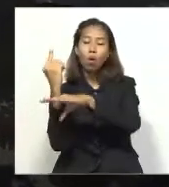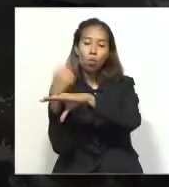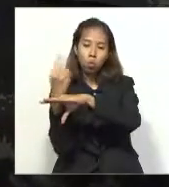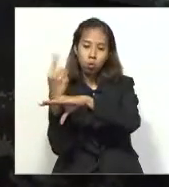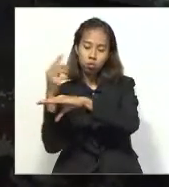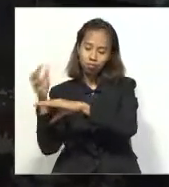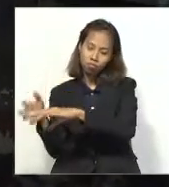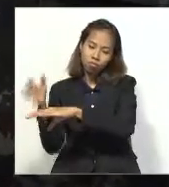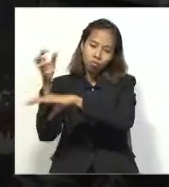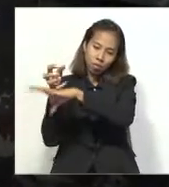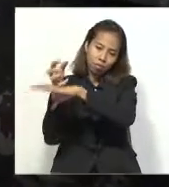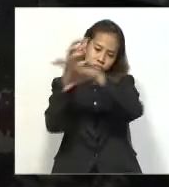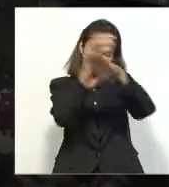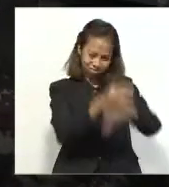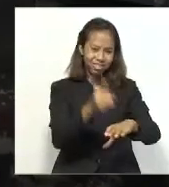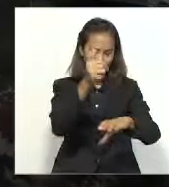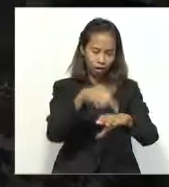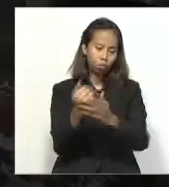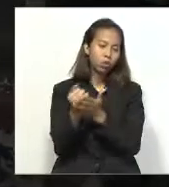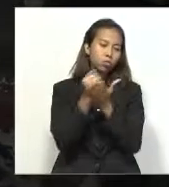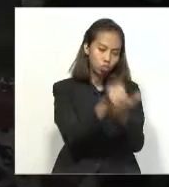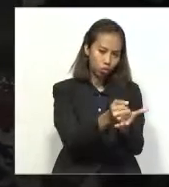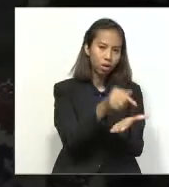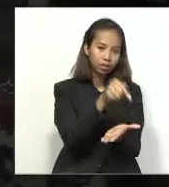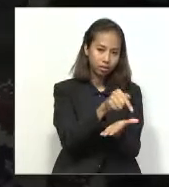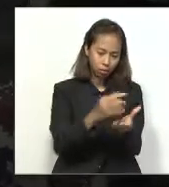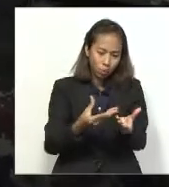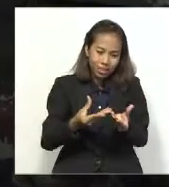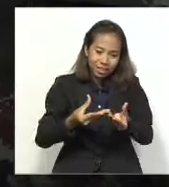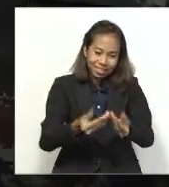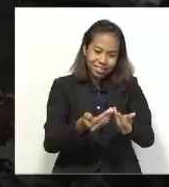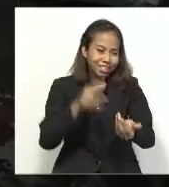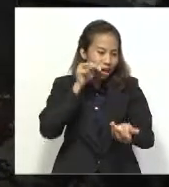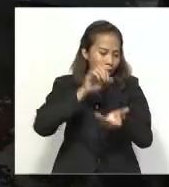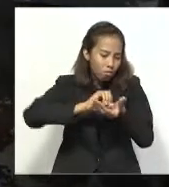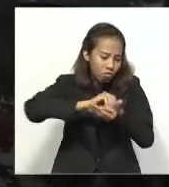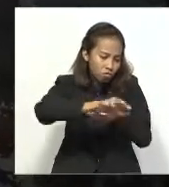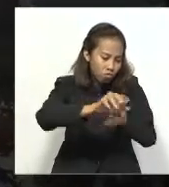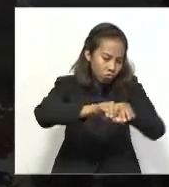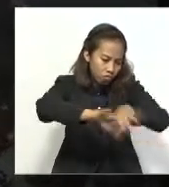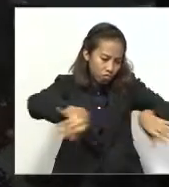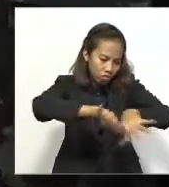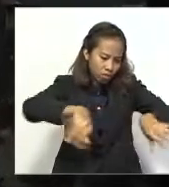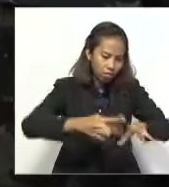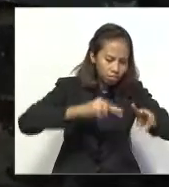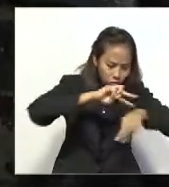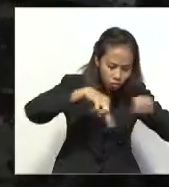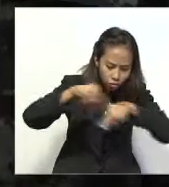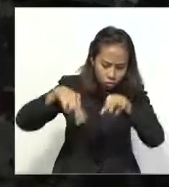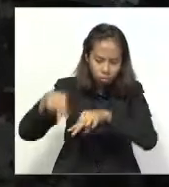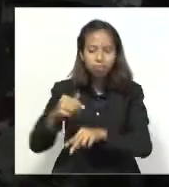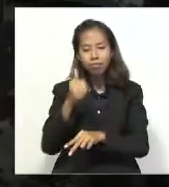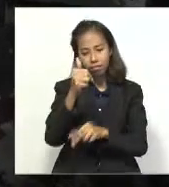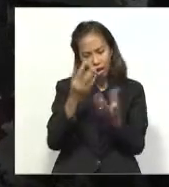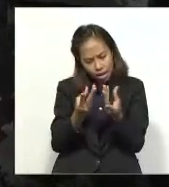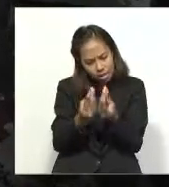นเครื่องไปสำหรับฉีดเพื่อที่จะได้ช่วยเคลียร์ในส่วนของดินให้สามารถค้นได้ละเอียดมากยิ่งขึ้นนะ